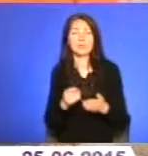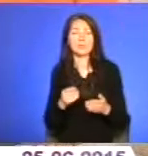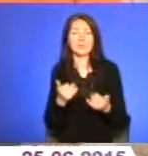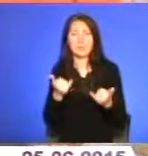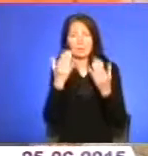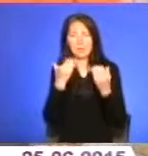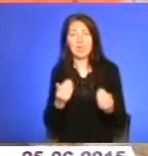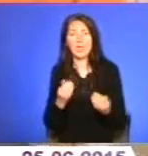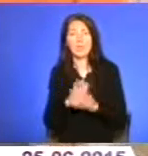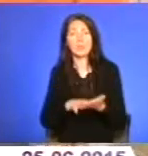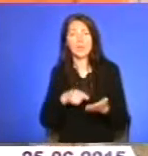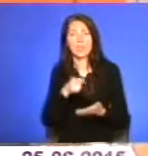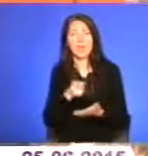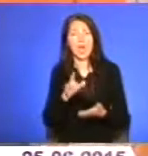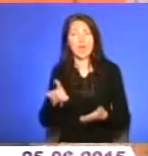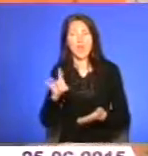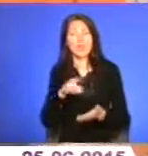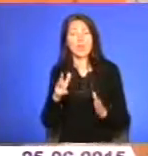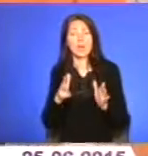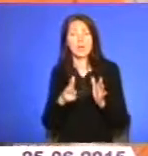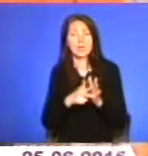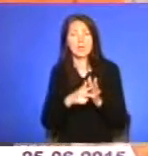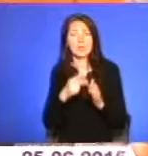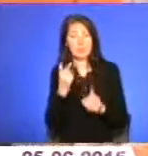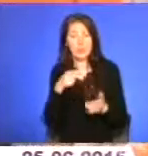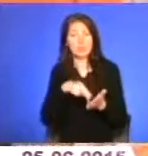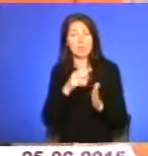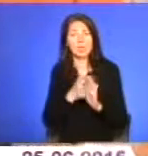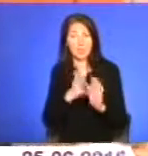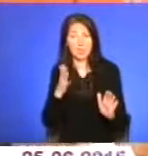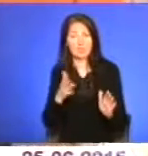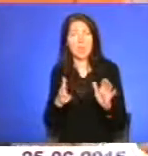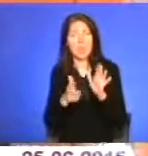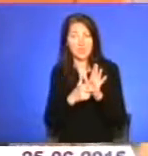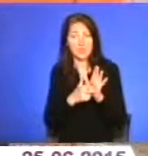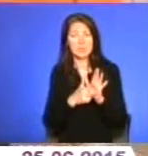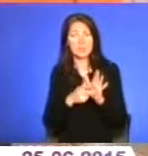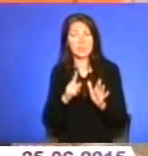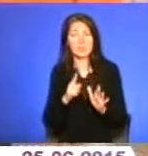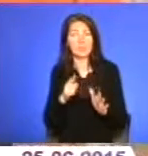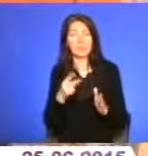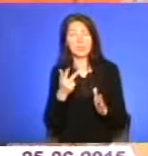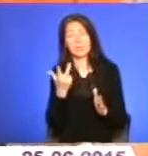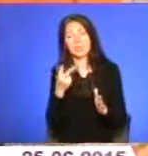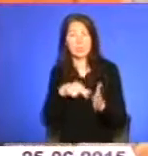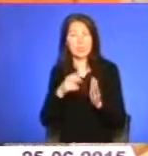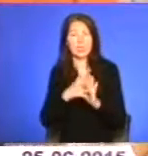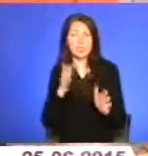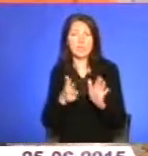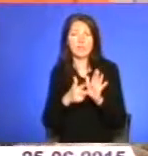районів, 8-2 стоїть фактично на черзі, так? А 8 чи 3 стоїть на черзі, а